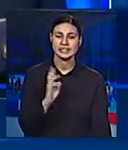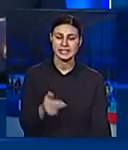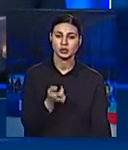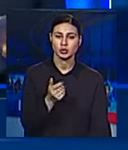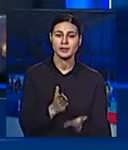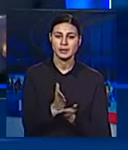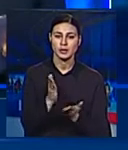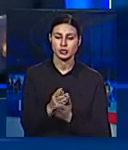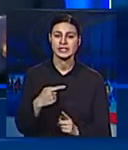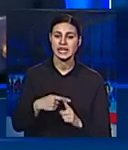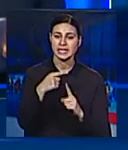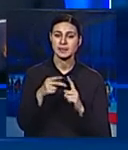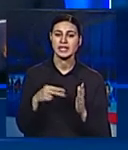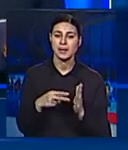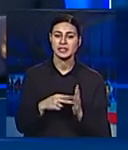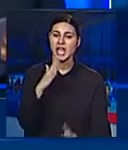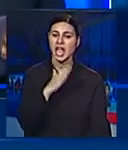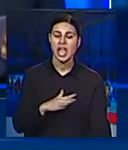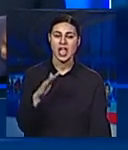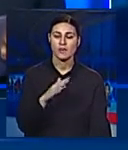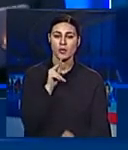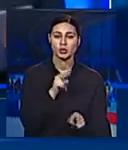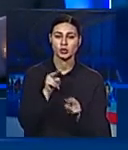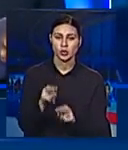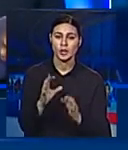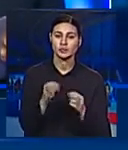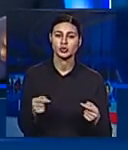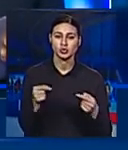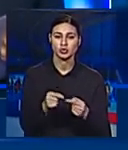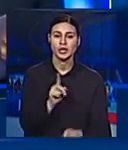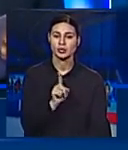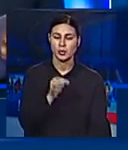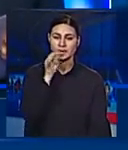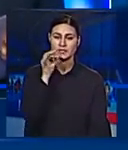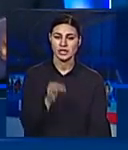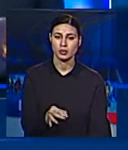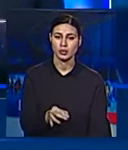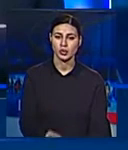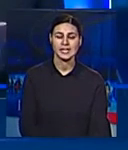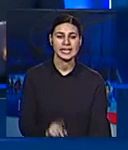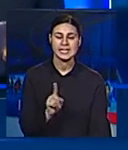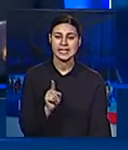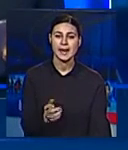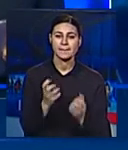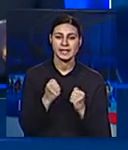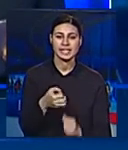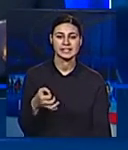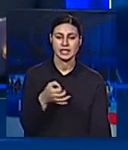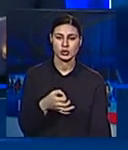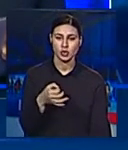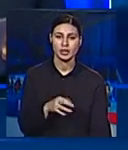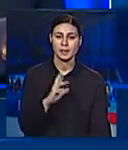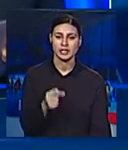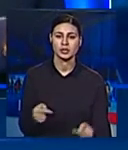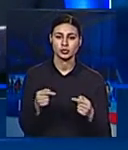რიგ მიმართულებებს დადებითად აფასებენ ევროპელი მონიტორებიც. კონკრეტულად რომ ვისაუბროთ, რა მიიღეს რეგიონებმა